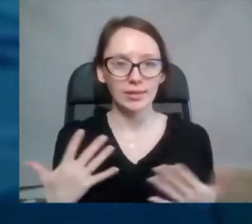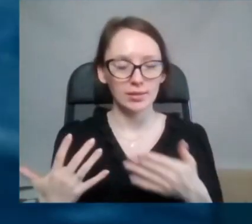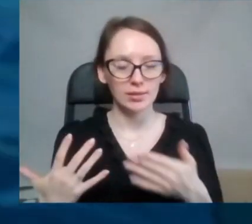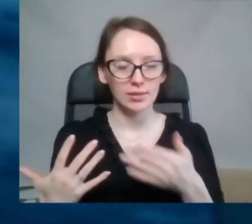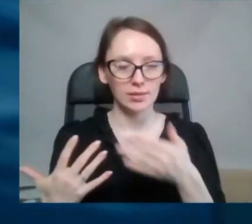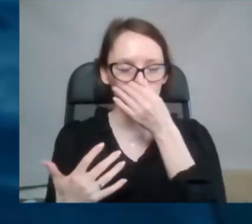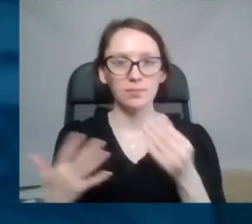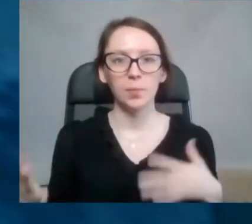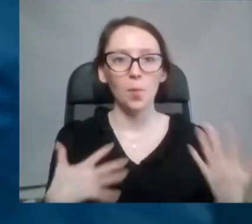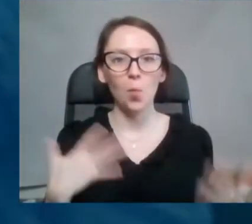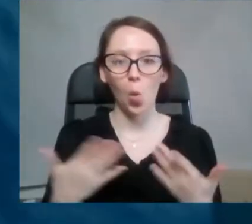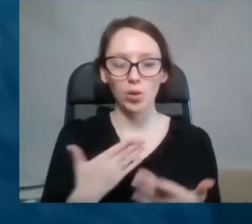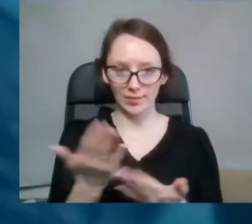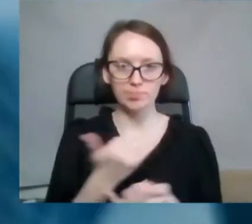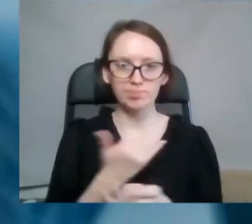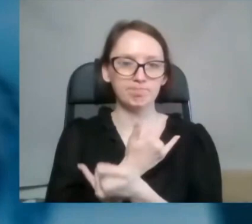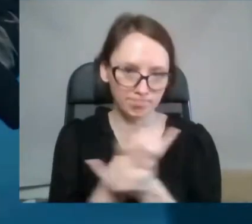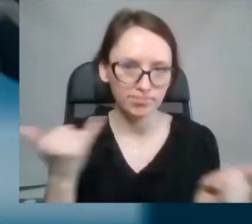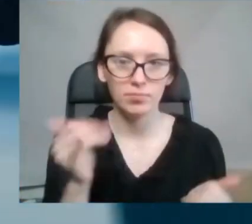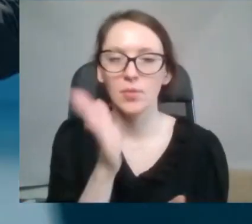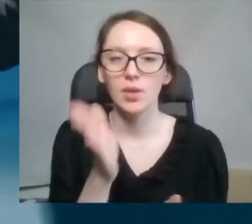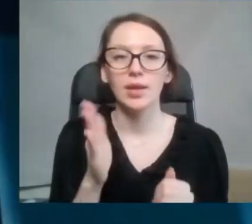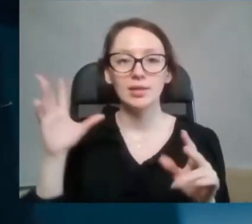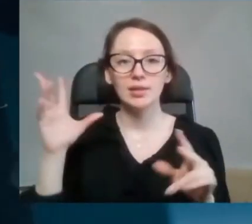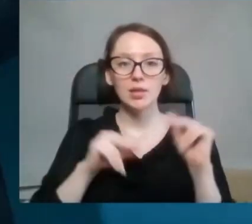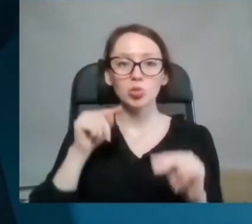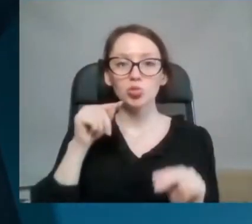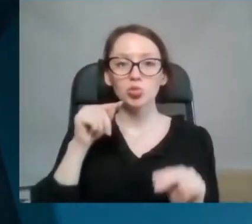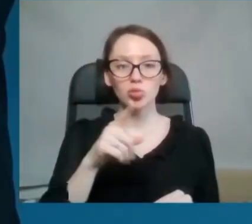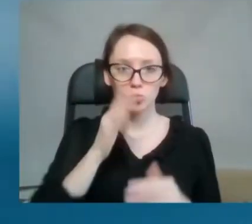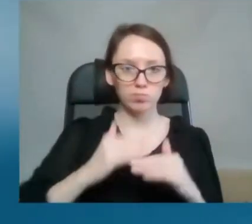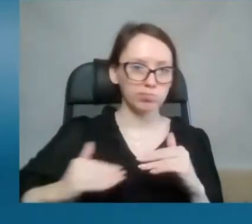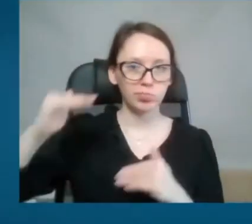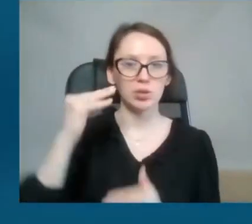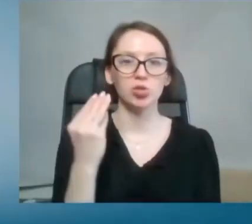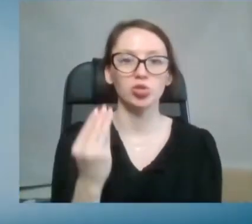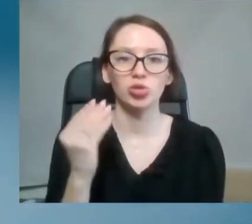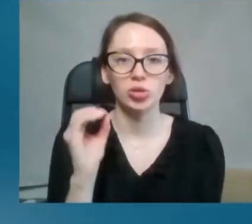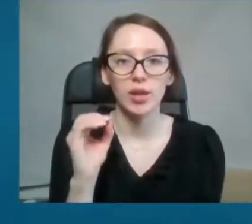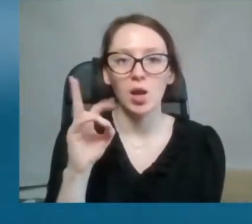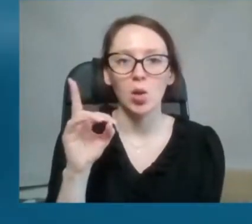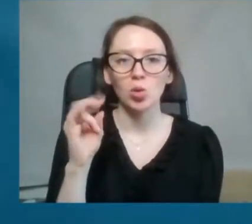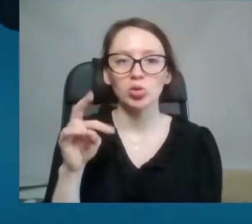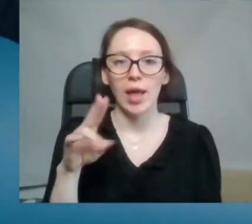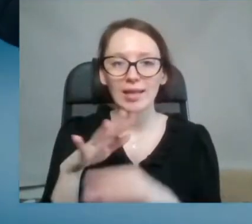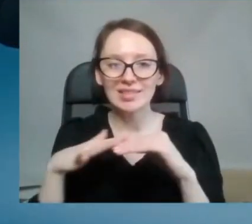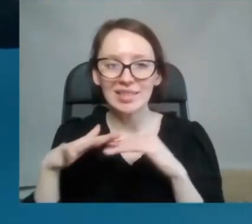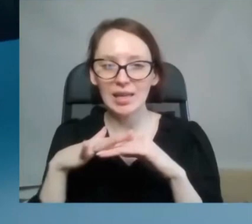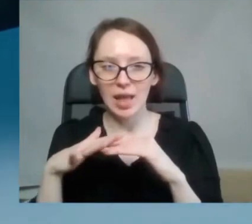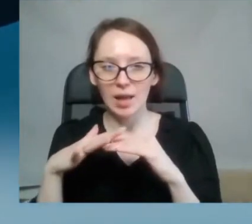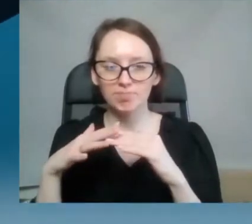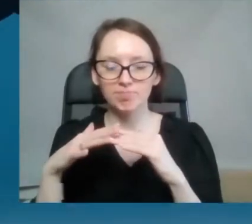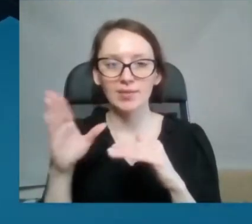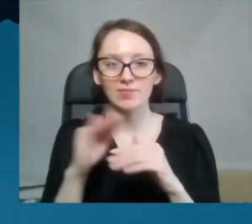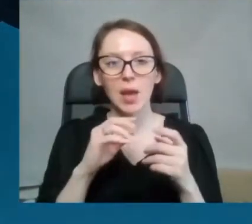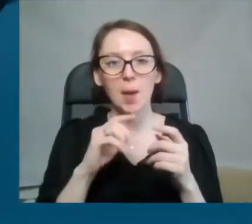бодрость вам обеспечена за счет того, что повысится щелочная среда. Все бактерии, микробы не смогут размножаться в